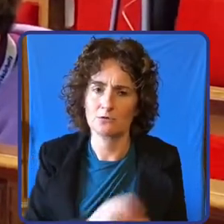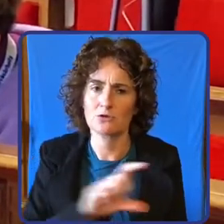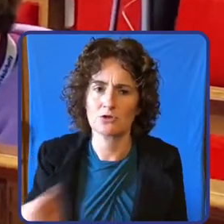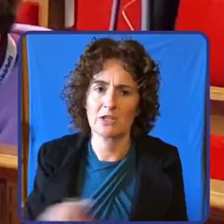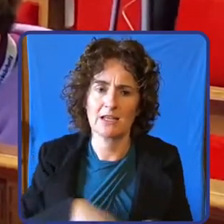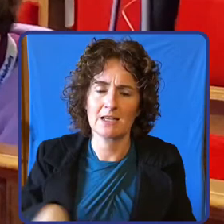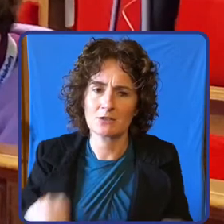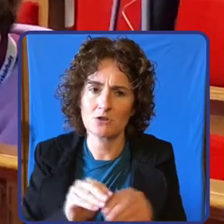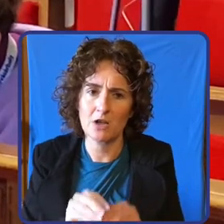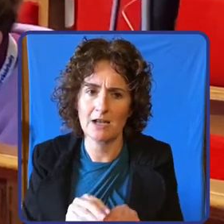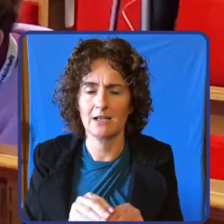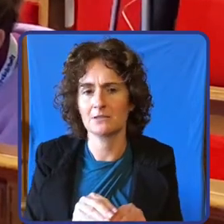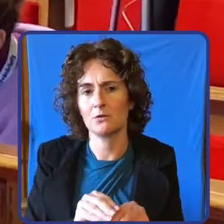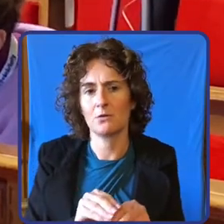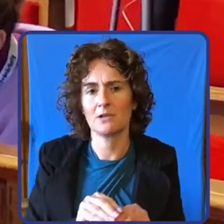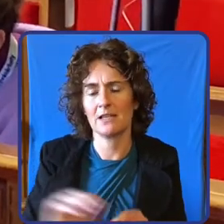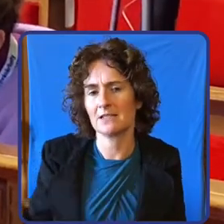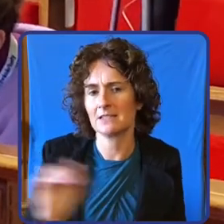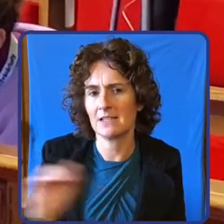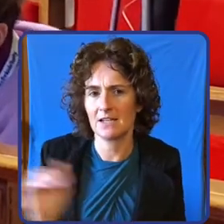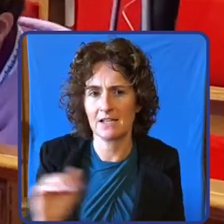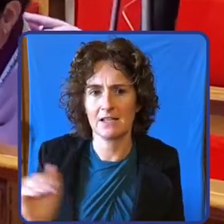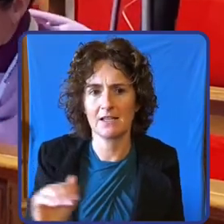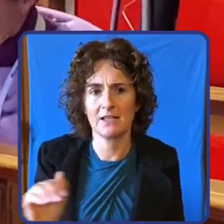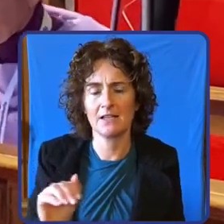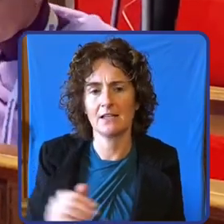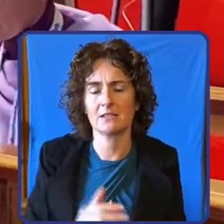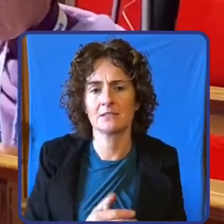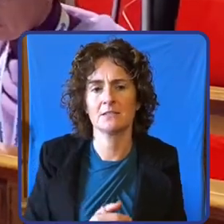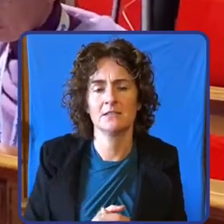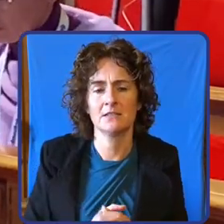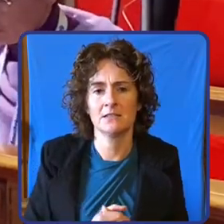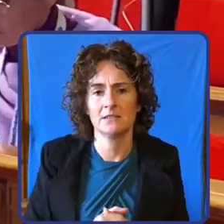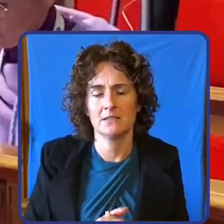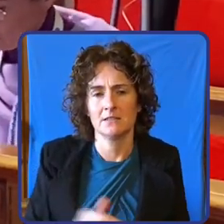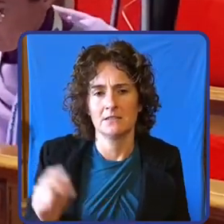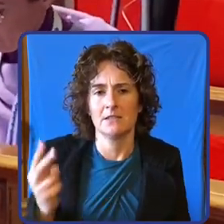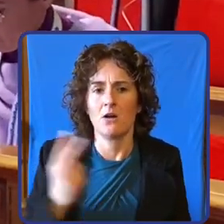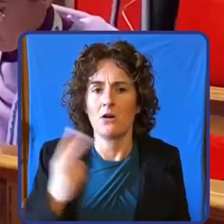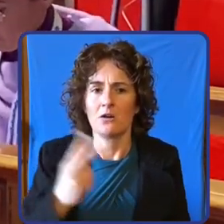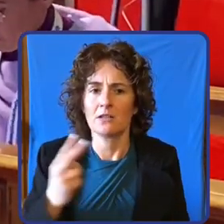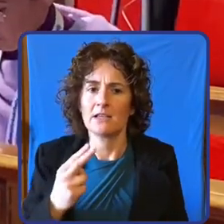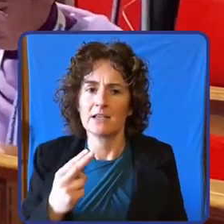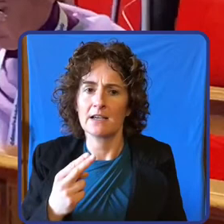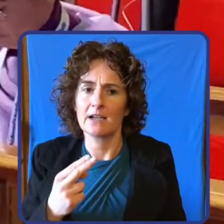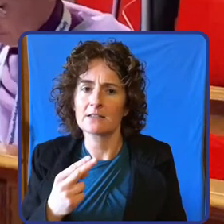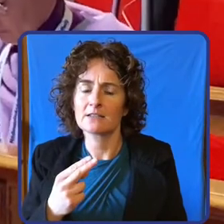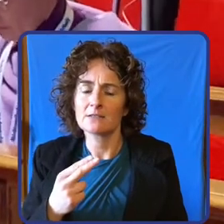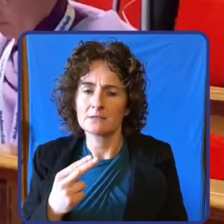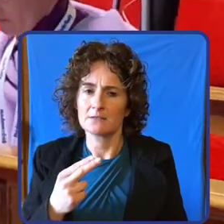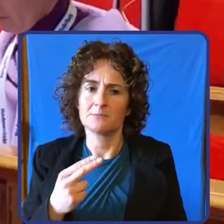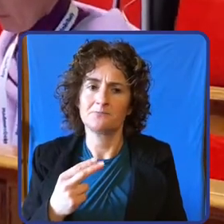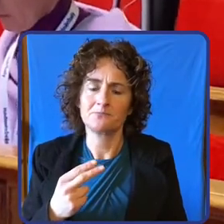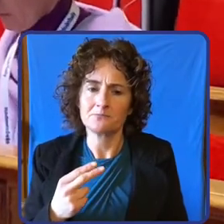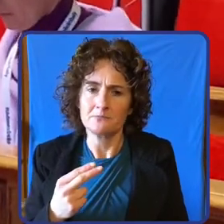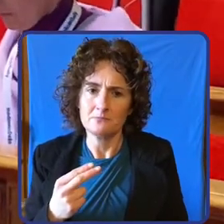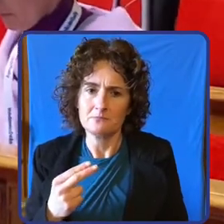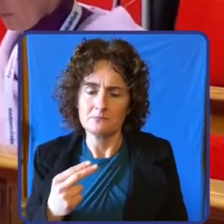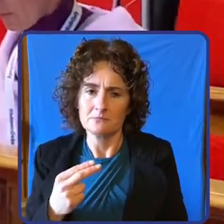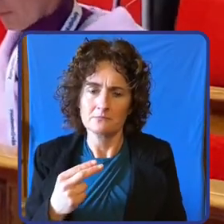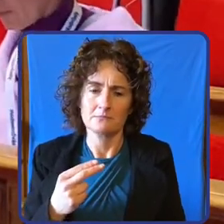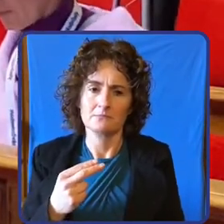családokért, gyerekekért, akiket rám bíztak. És én ezeket a dolgokat abszolút nem